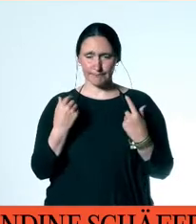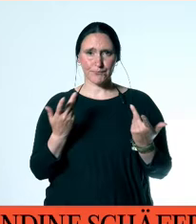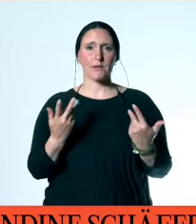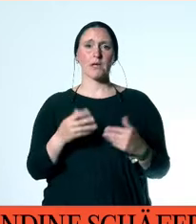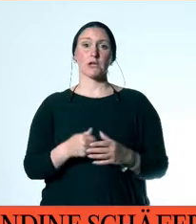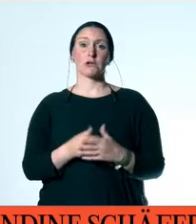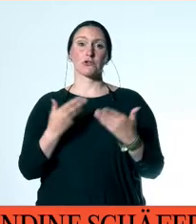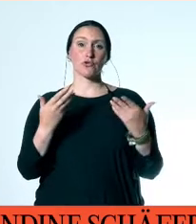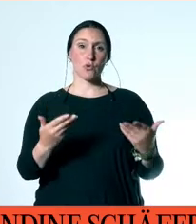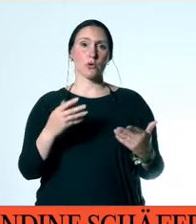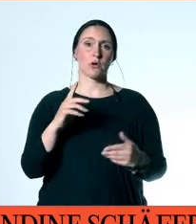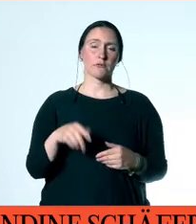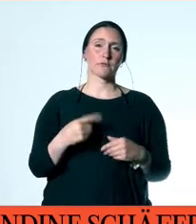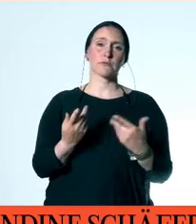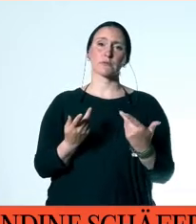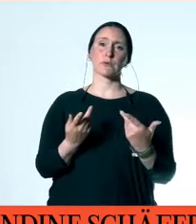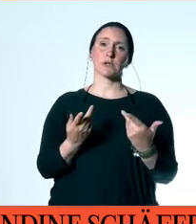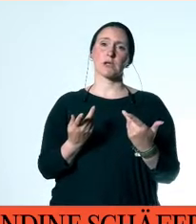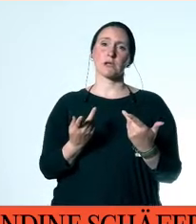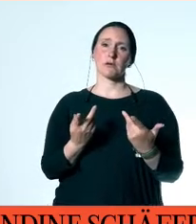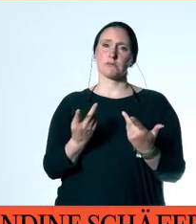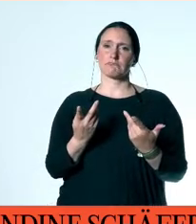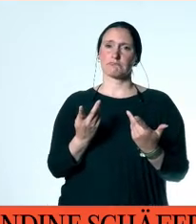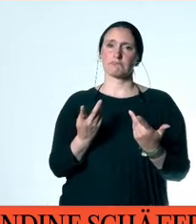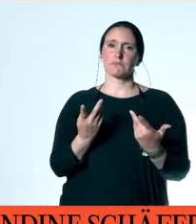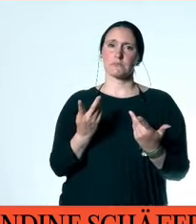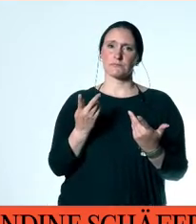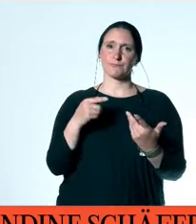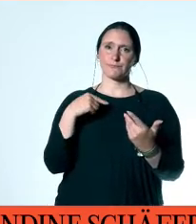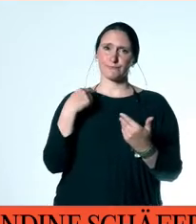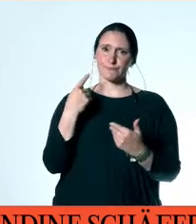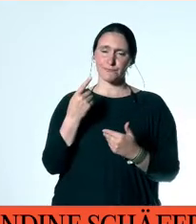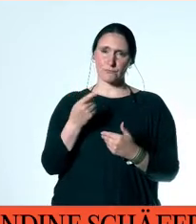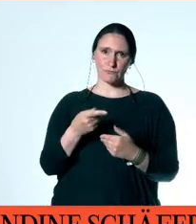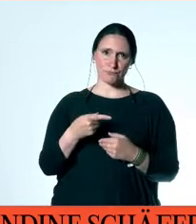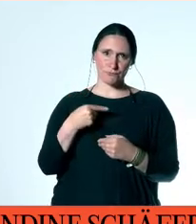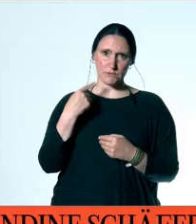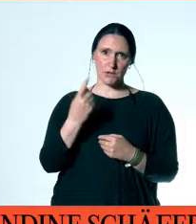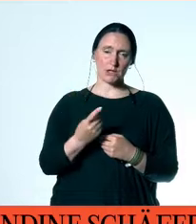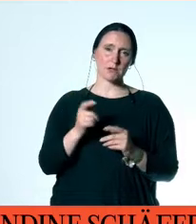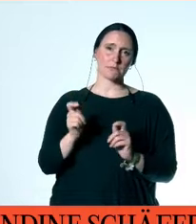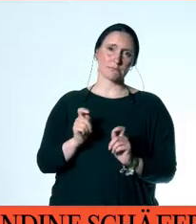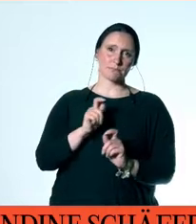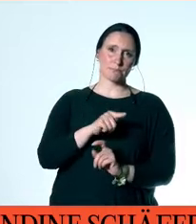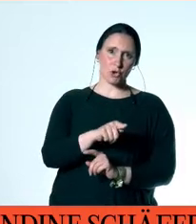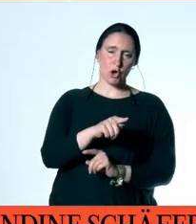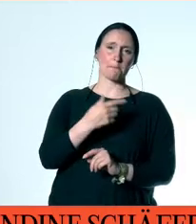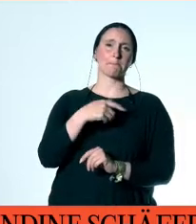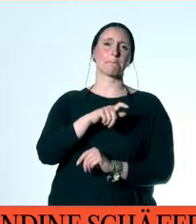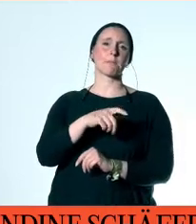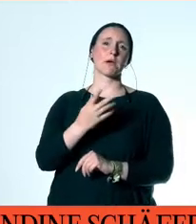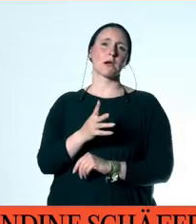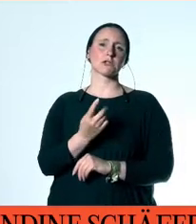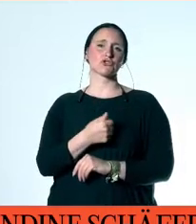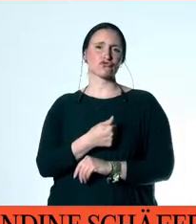Repräsentation zu beklagen. Sie entziehen sich der Heteronormativität und wollen